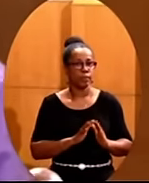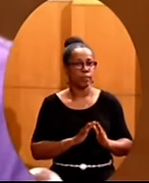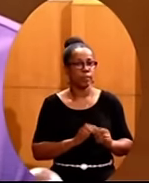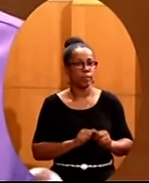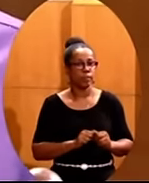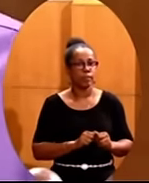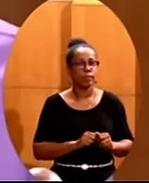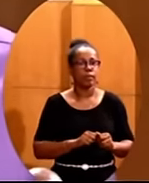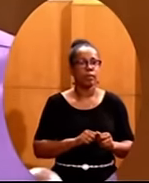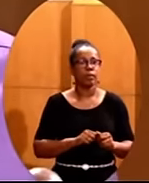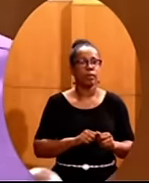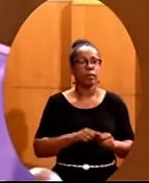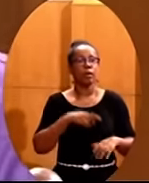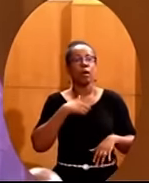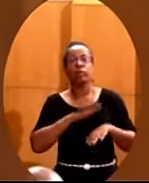serviceses